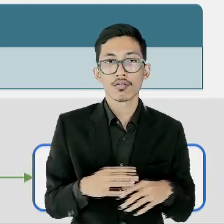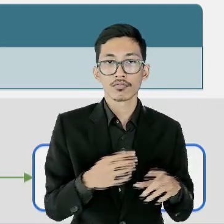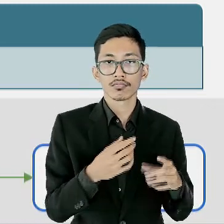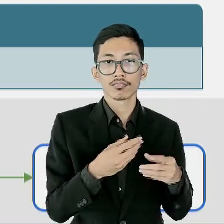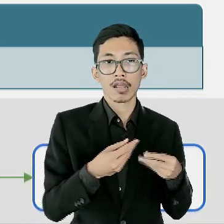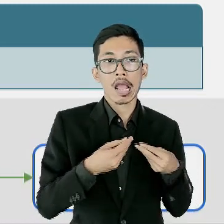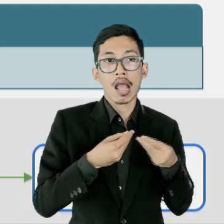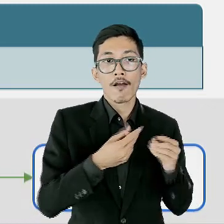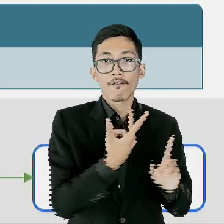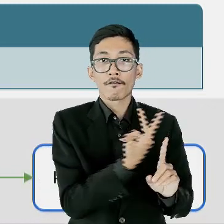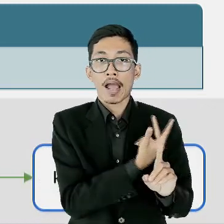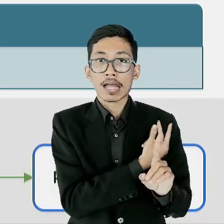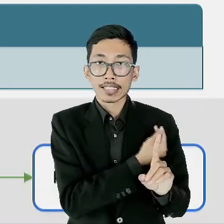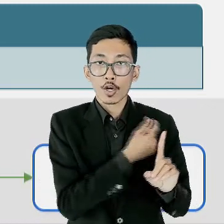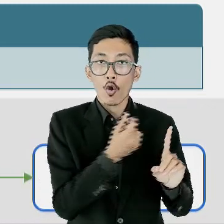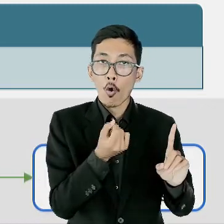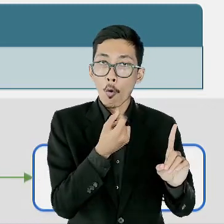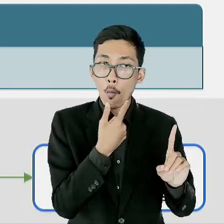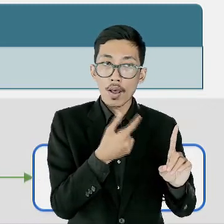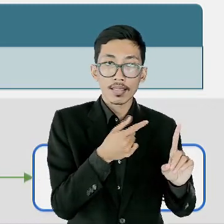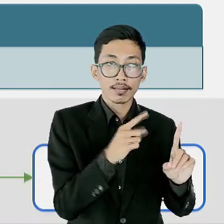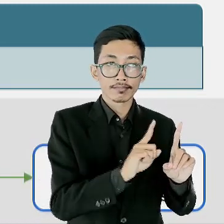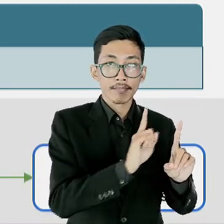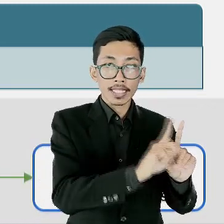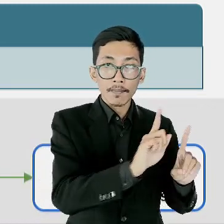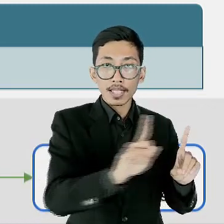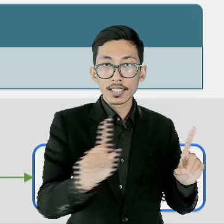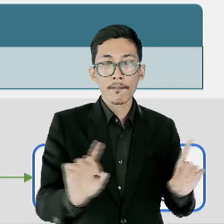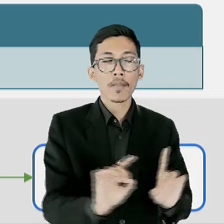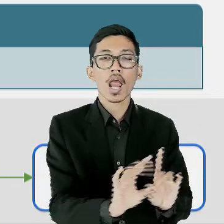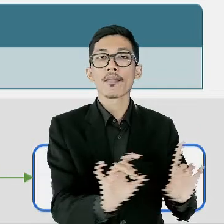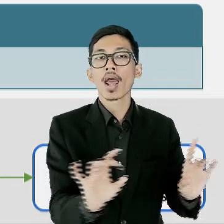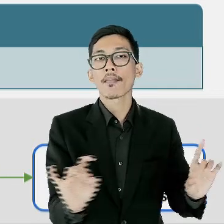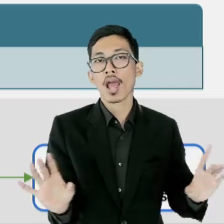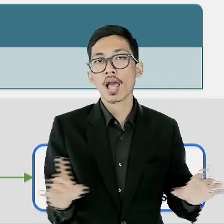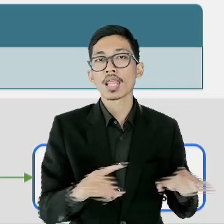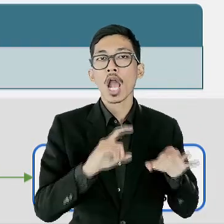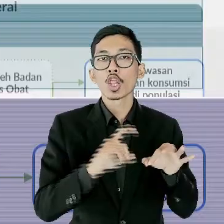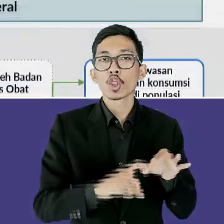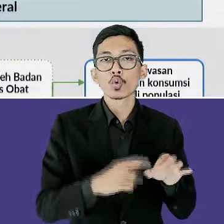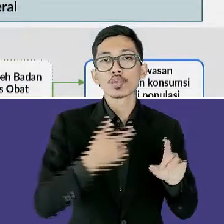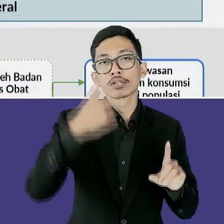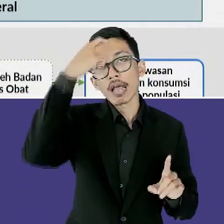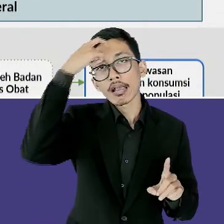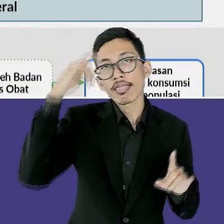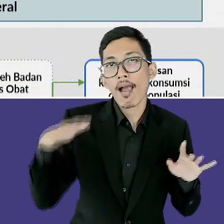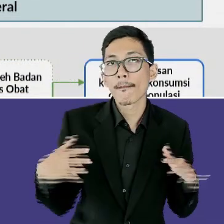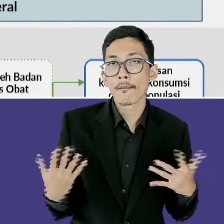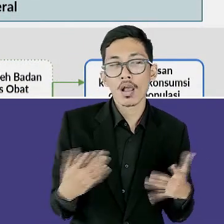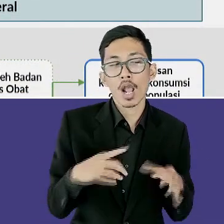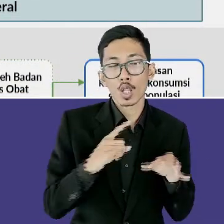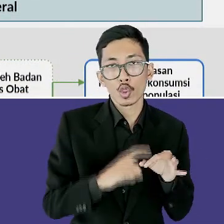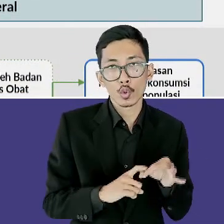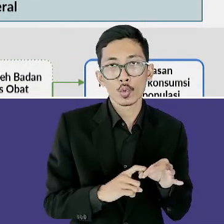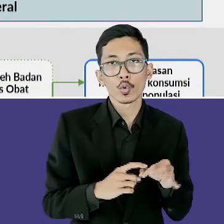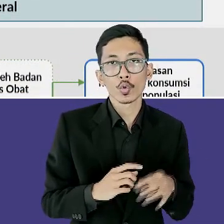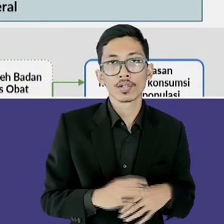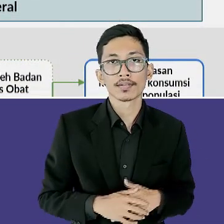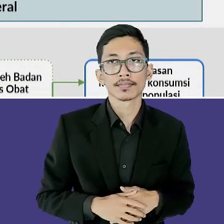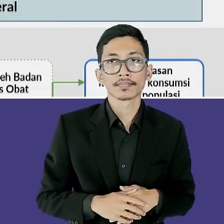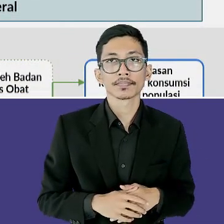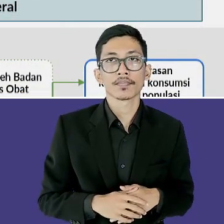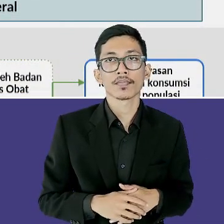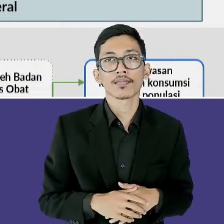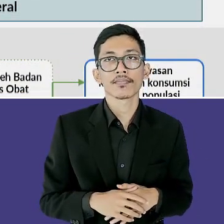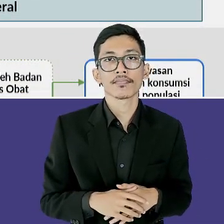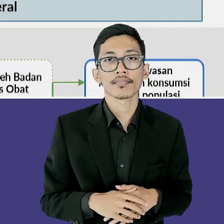berbeda, menyesuaikan kondisi masing-masing individu, termasuk tingkat keparahan gejala yang dirasakan. Oleh karena itu,